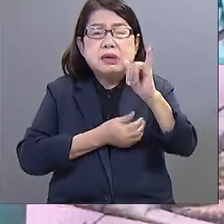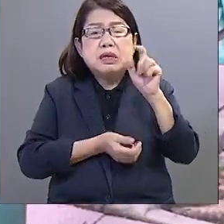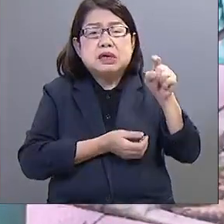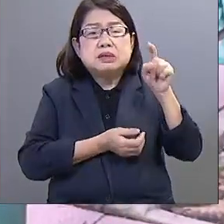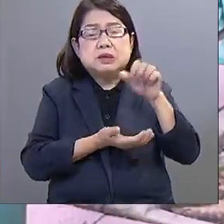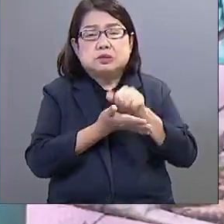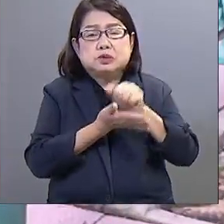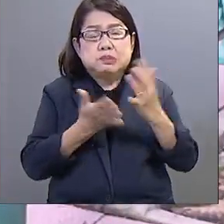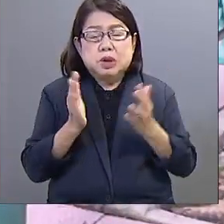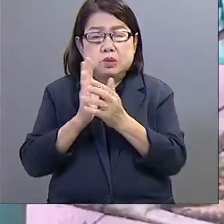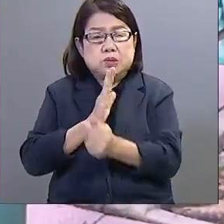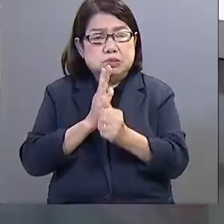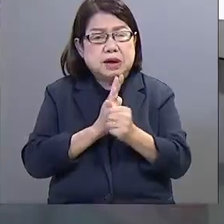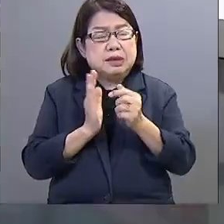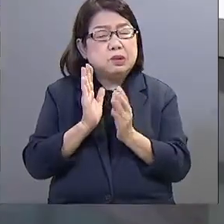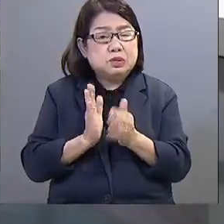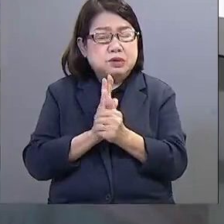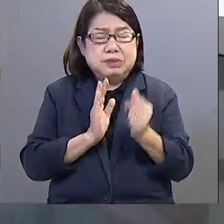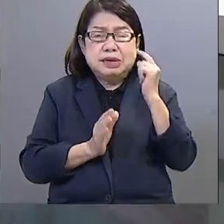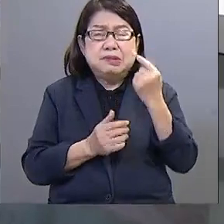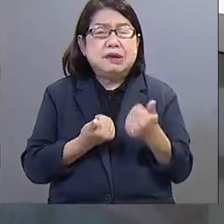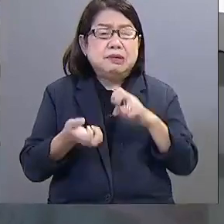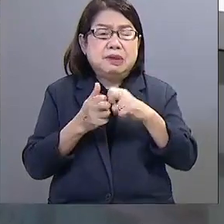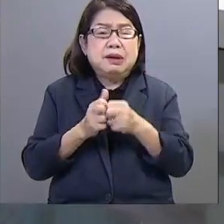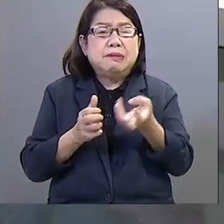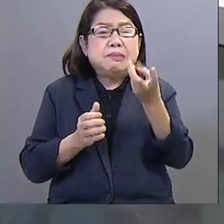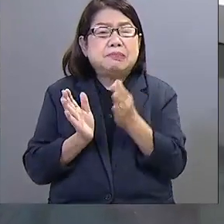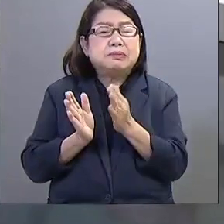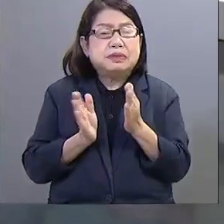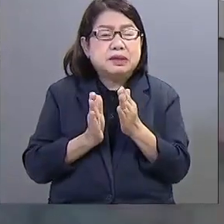ยวชาญเชื่อว่าปัญหานี้จะเกิดขึ้นในระยะสั้นเท่านั้นค่ะ ค่ะขอบคุณค่ะ